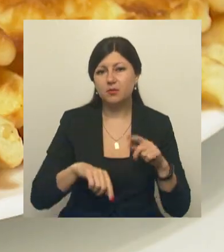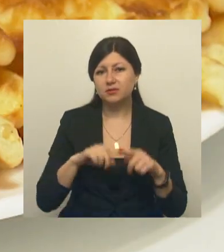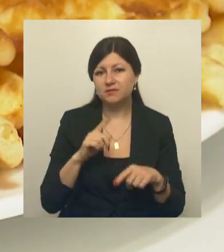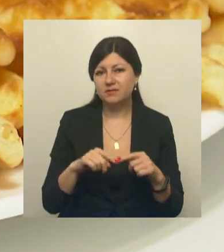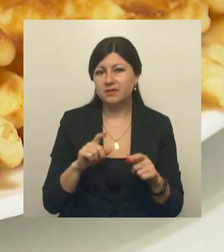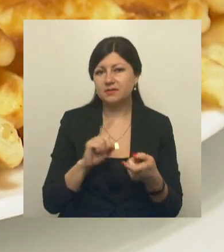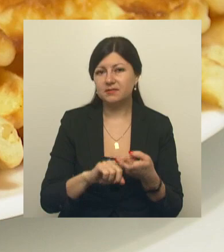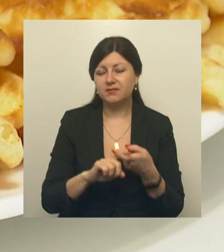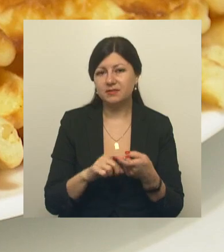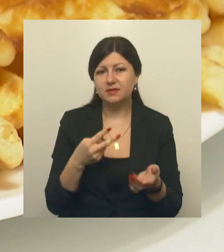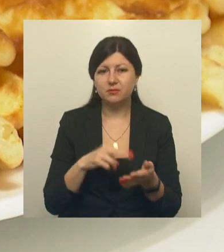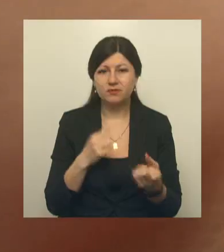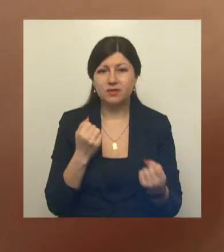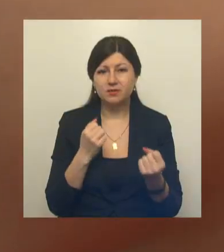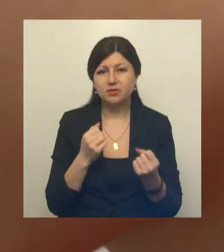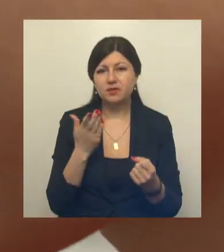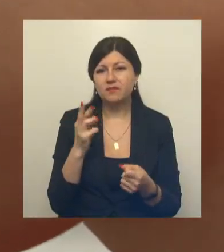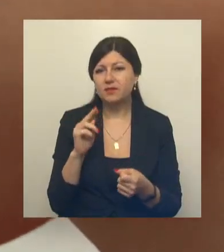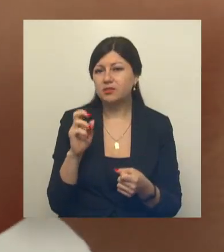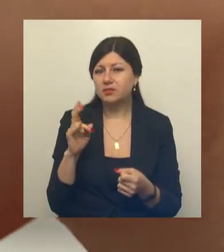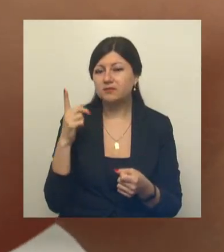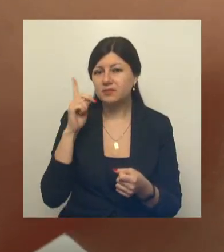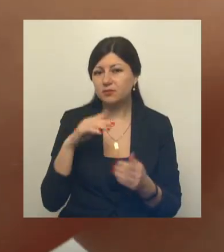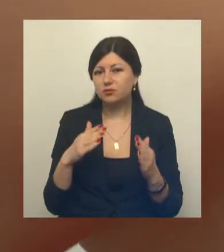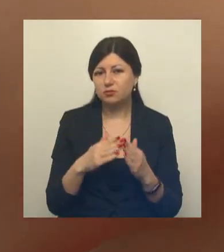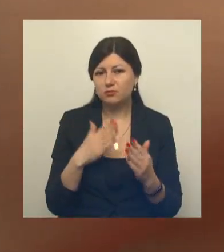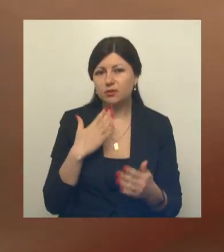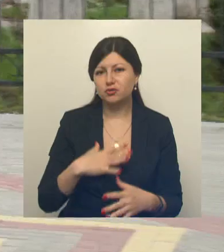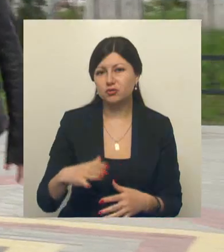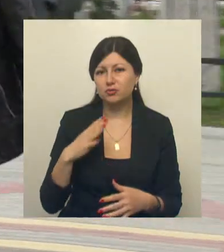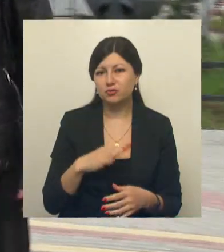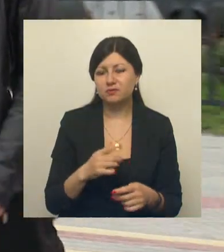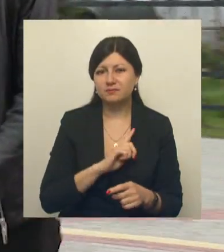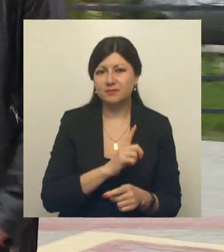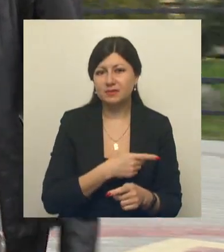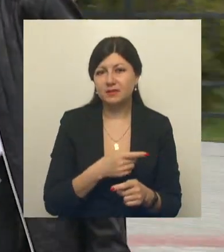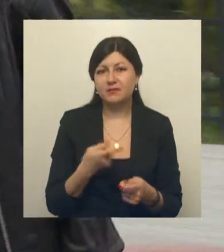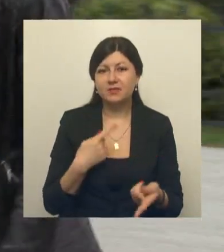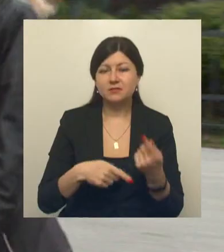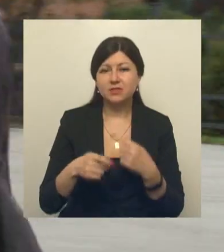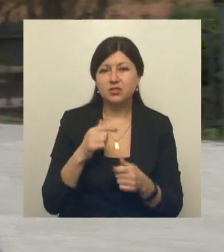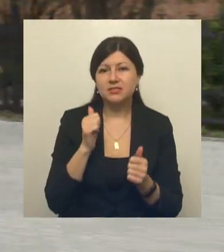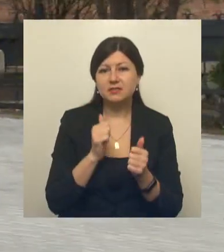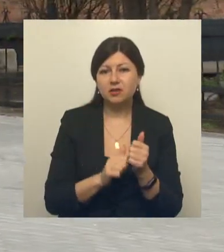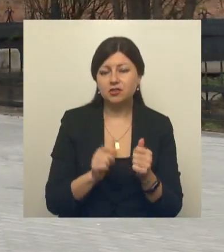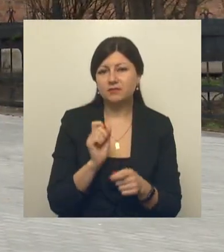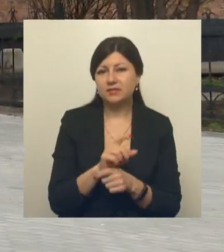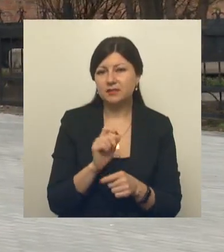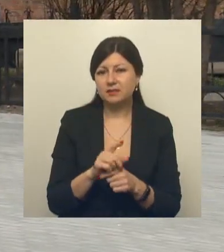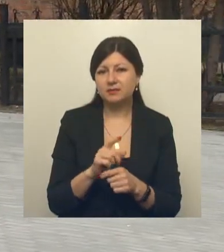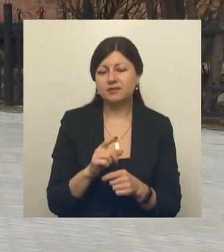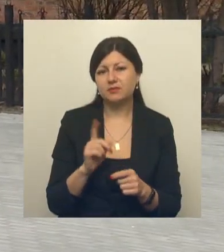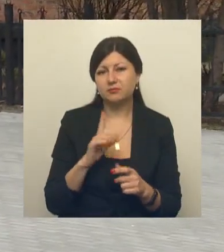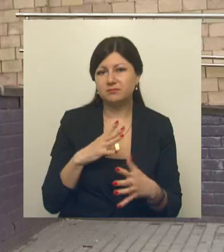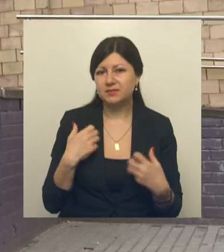крепче. Вячеслав знает, дома его очень ждут. Пожалуй, в этом и кроется самая сильная мотивация – возвращаться с каждого задания целым и